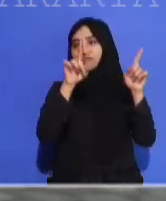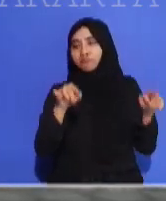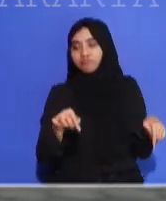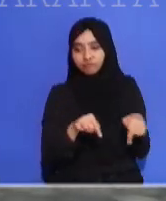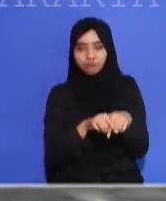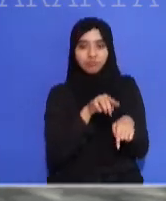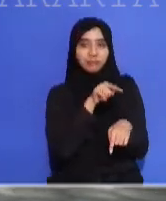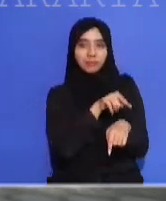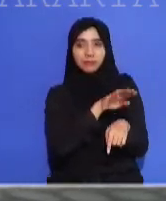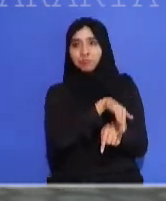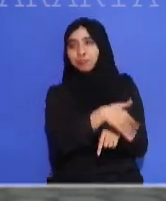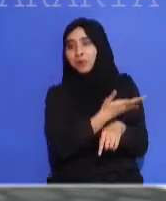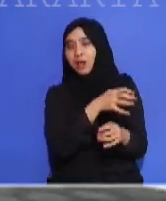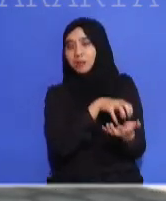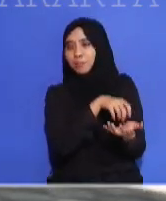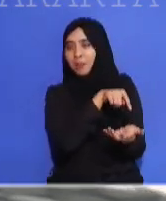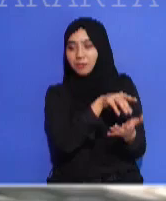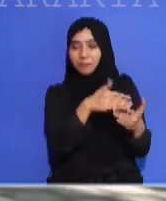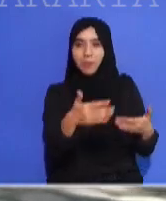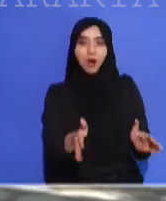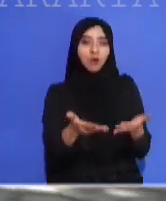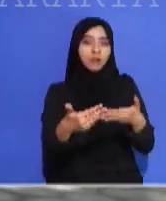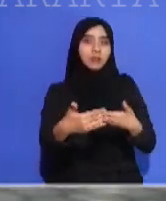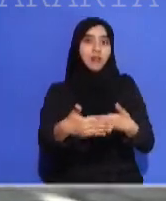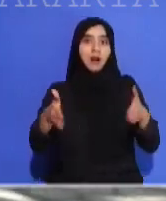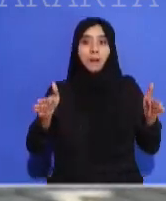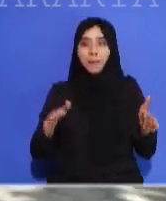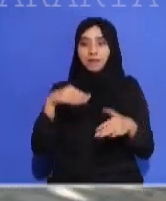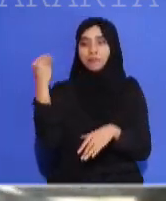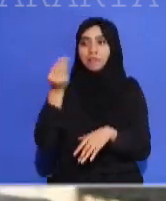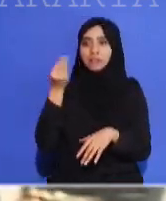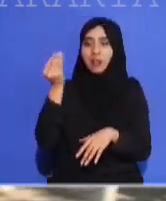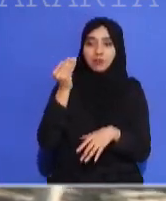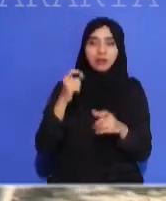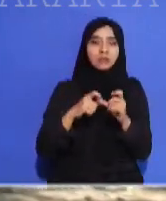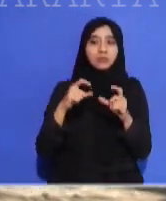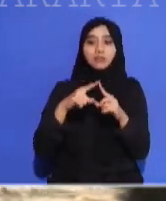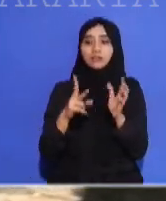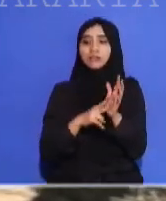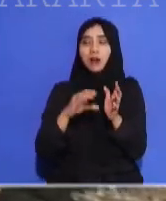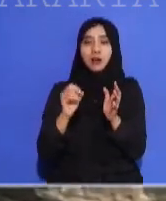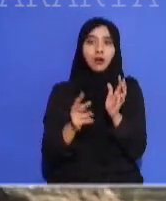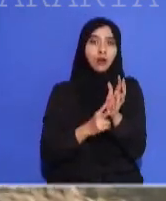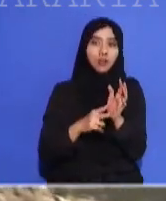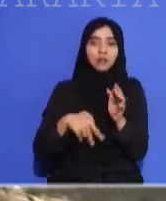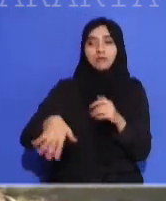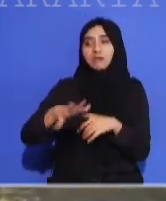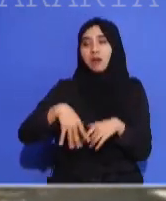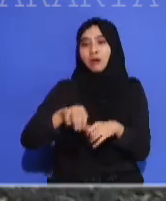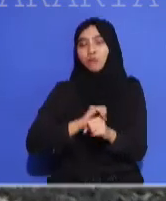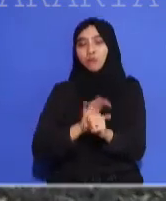Sanon dipun bangun setunggaling taman wisata monumen perjuangan Sanon ing Sentolo Lor, Kapanewon Sentolo, Kulon